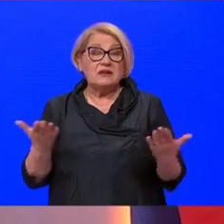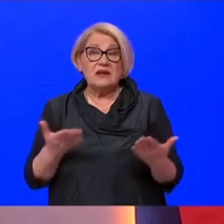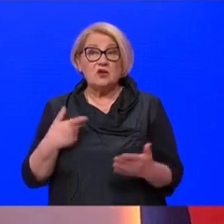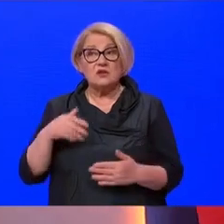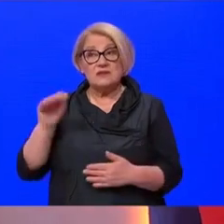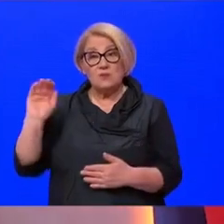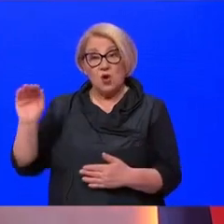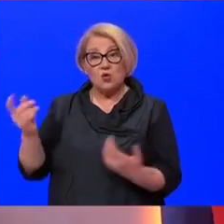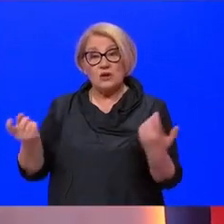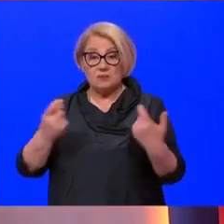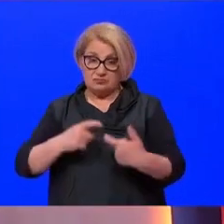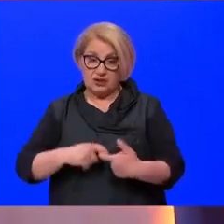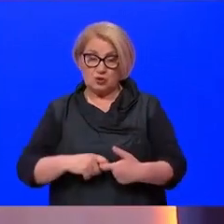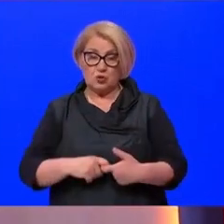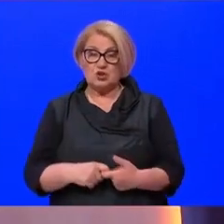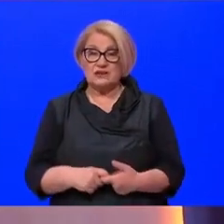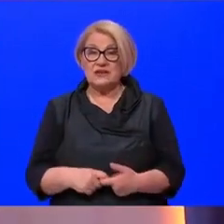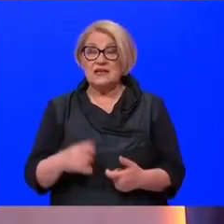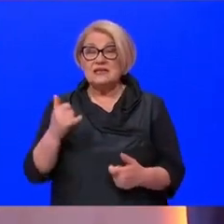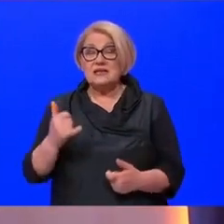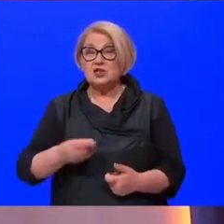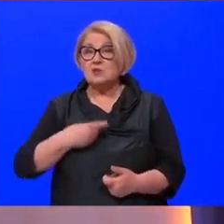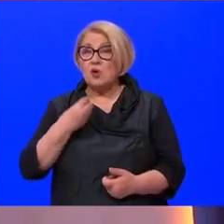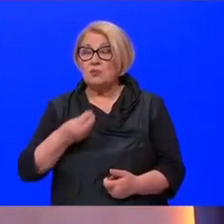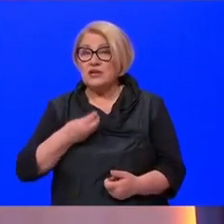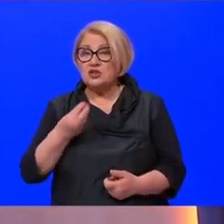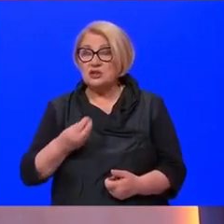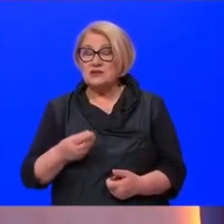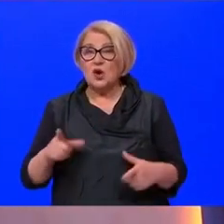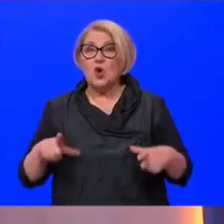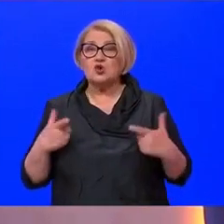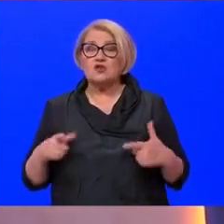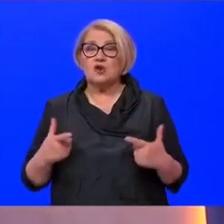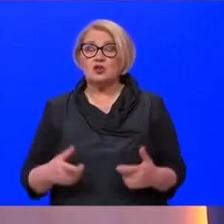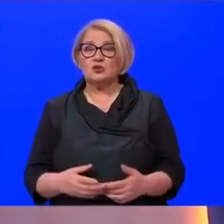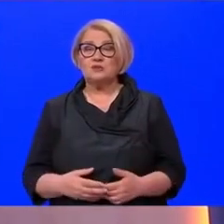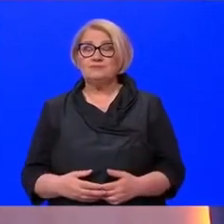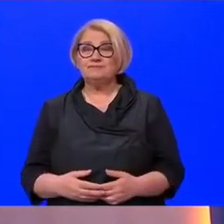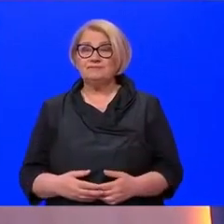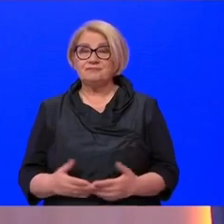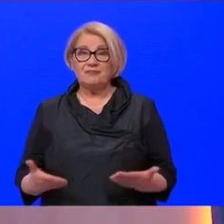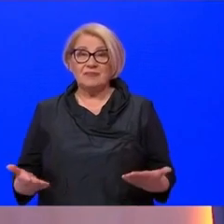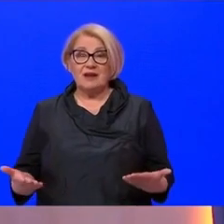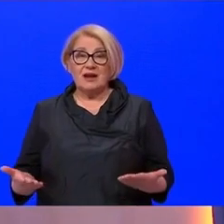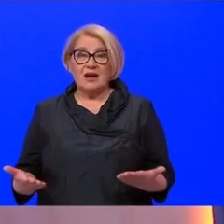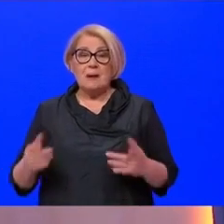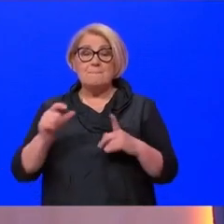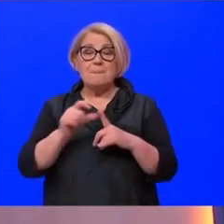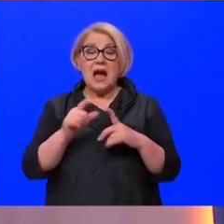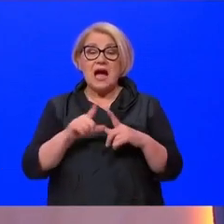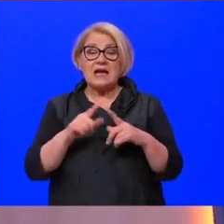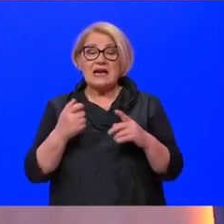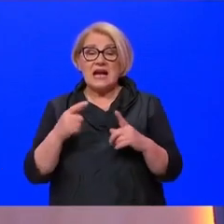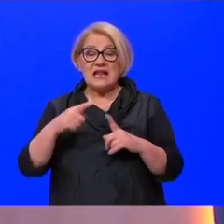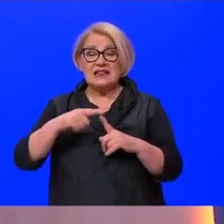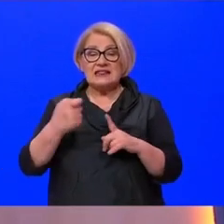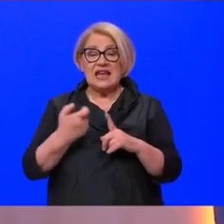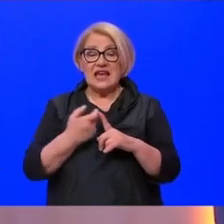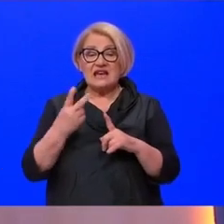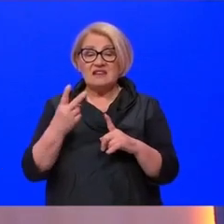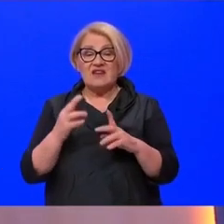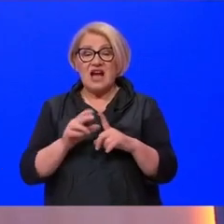mogu pridružiti. Idemo sada govoriti o životu. Tu zapravo o paratekvondou, malo nam